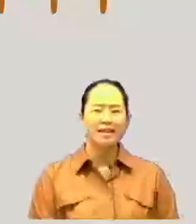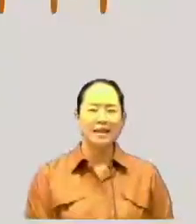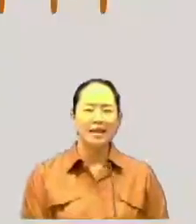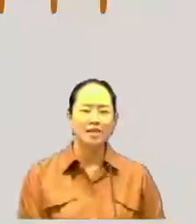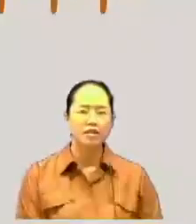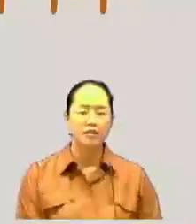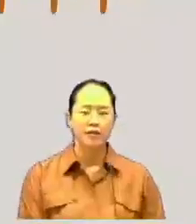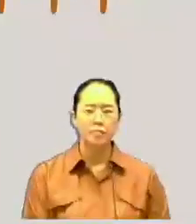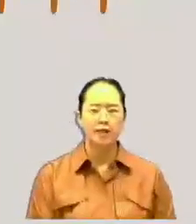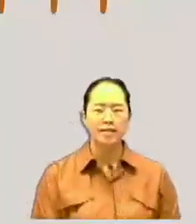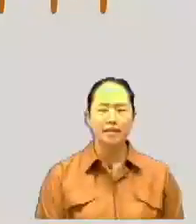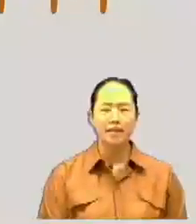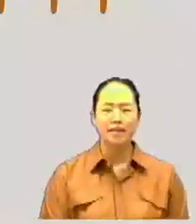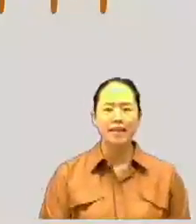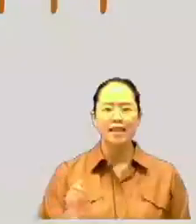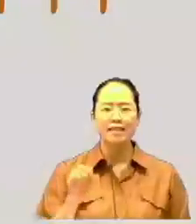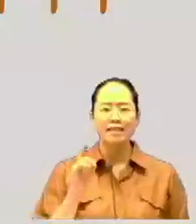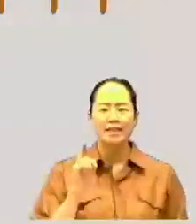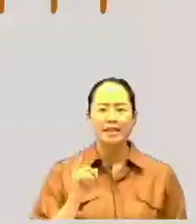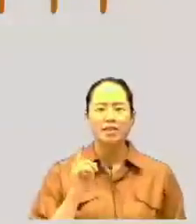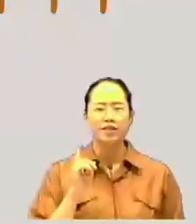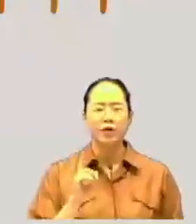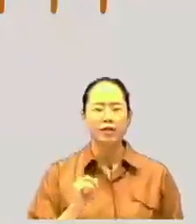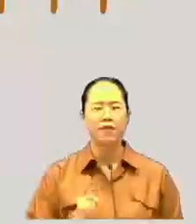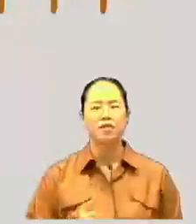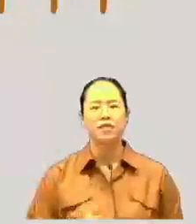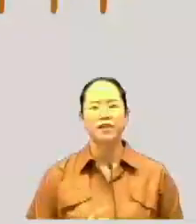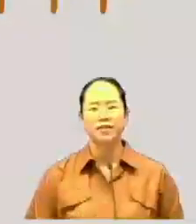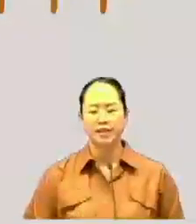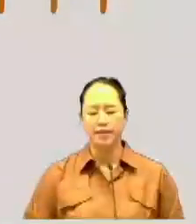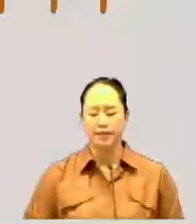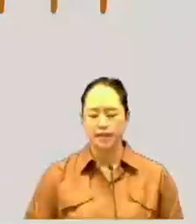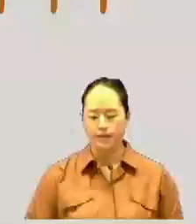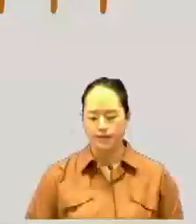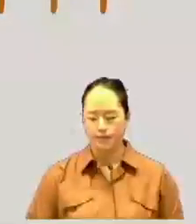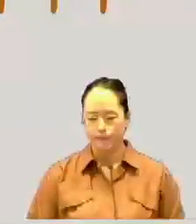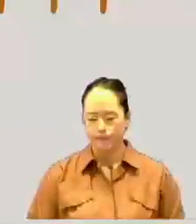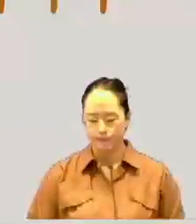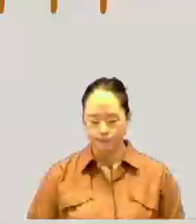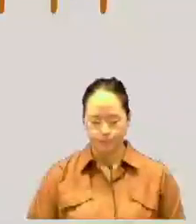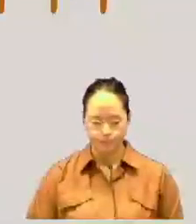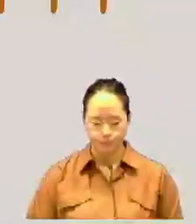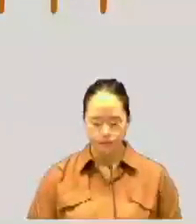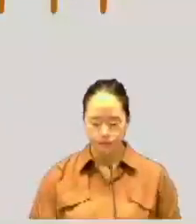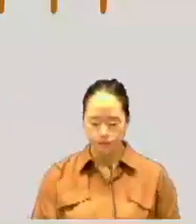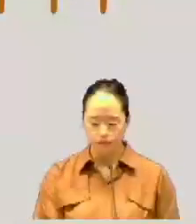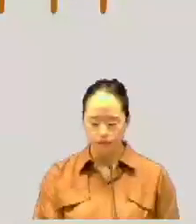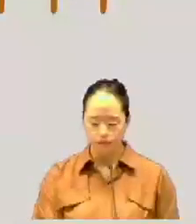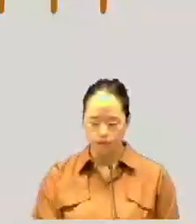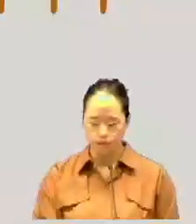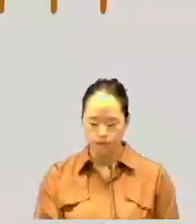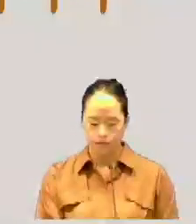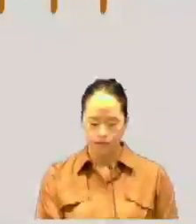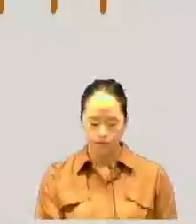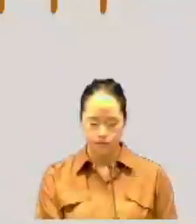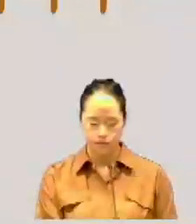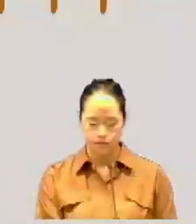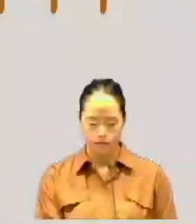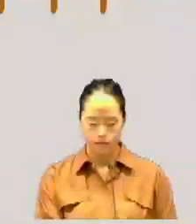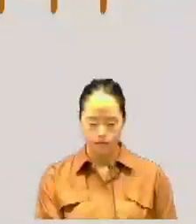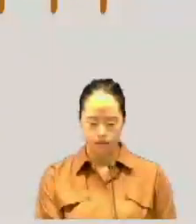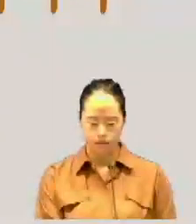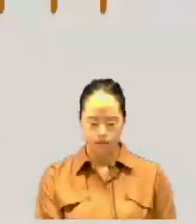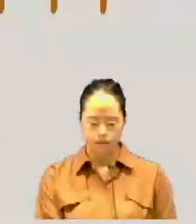这个人所需要的第一个祝福呢，就是要得到这个罪能够得到饶恕，得到赦免这